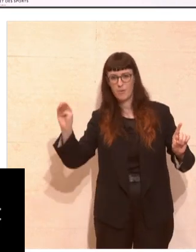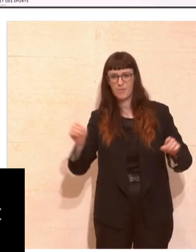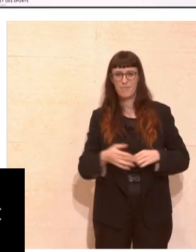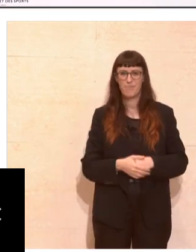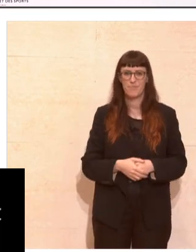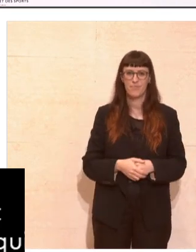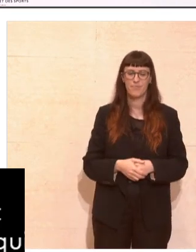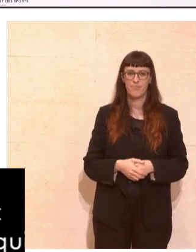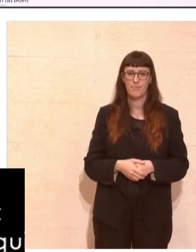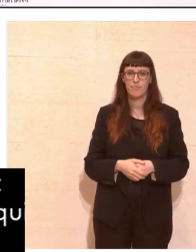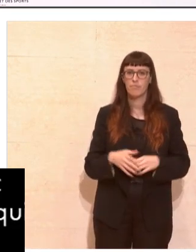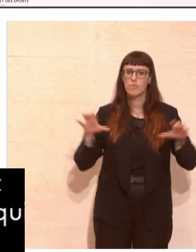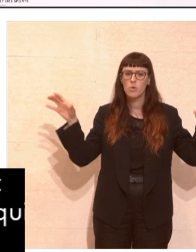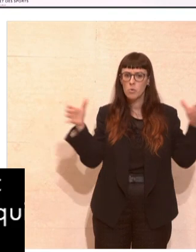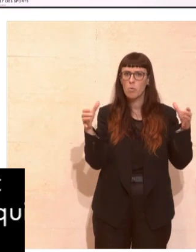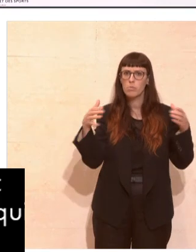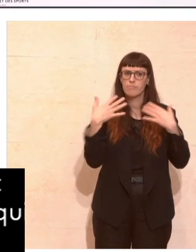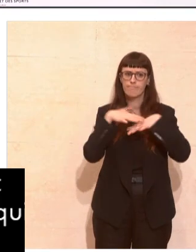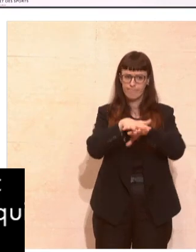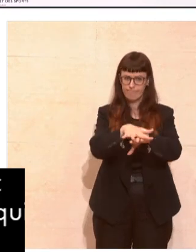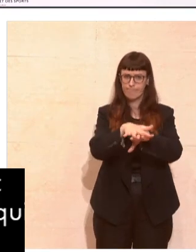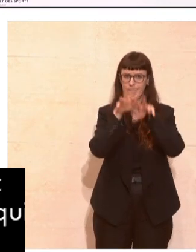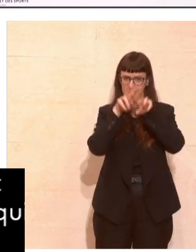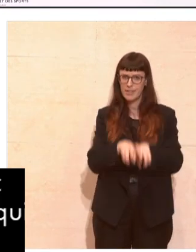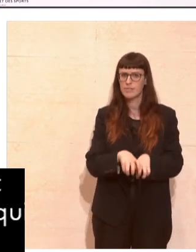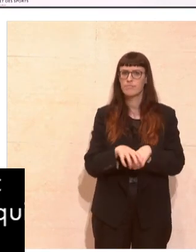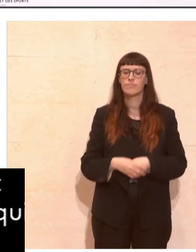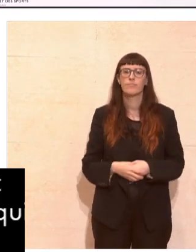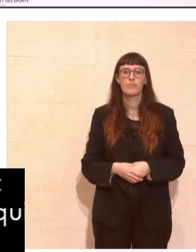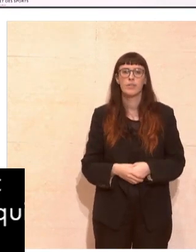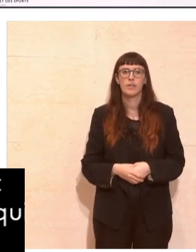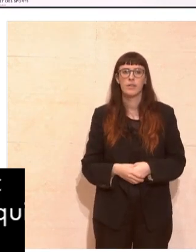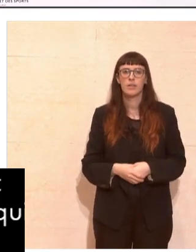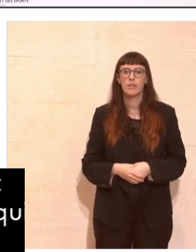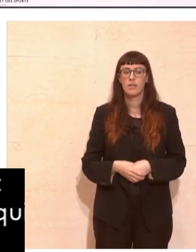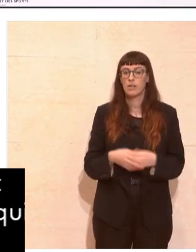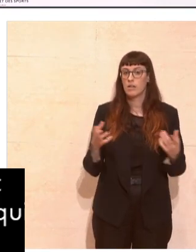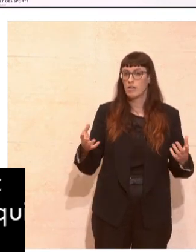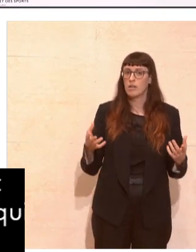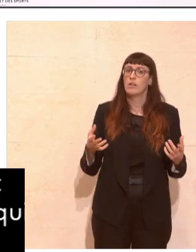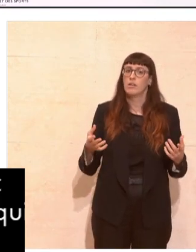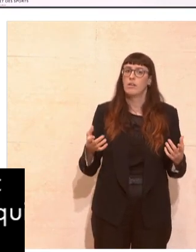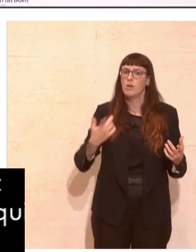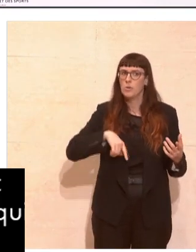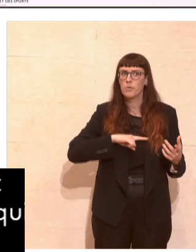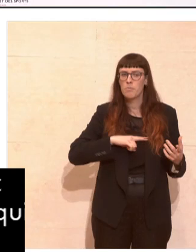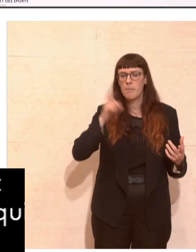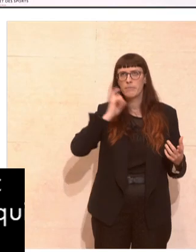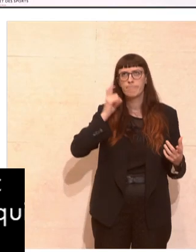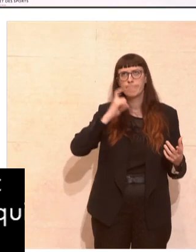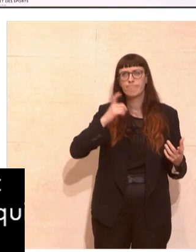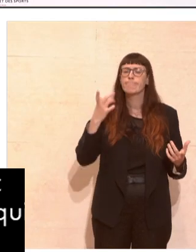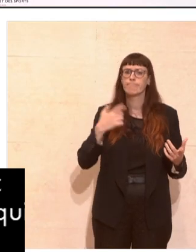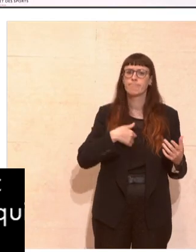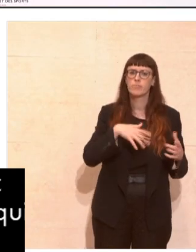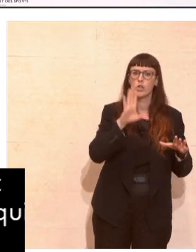d'études. Ce qui est intéressant, quand on fait la revue de littérature sur cette question sommeil-écran, c'est